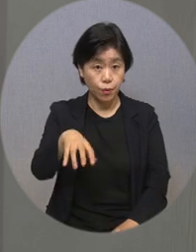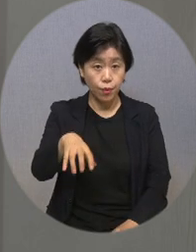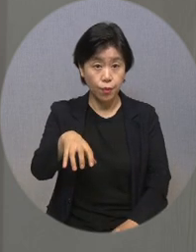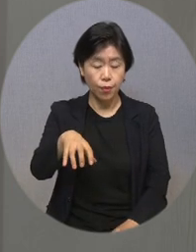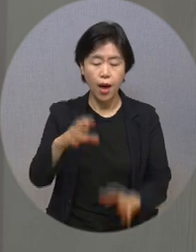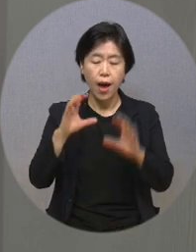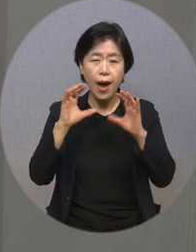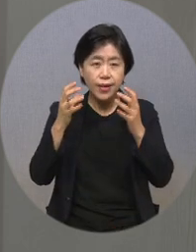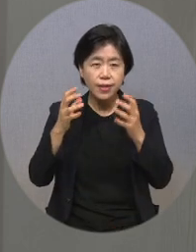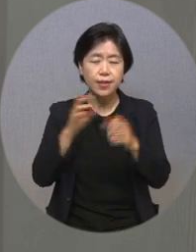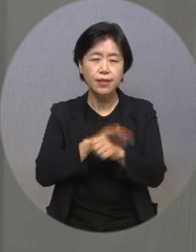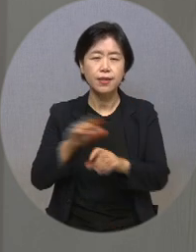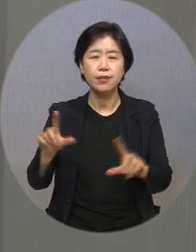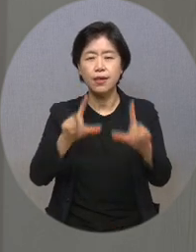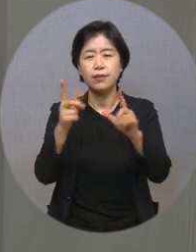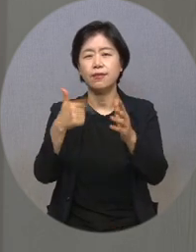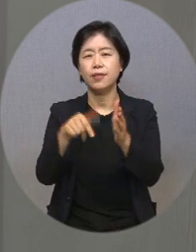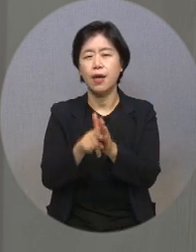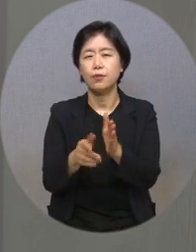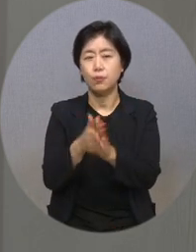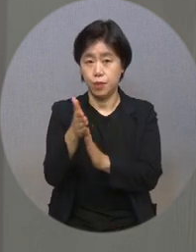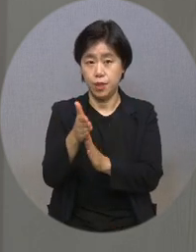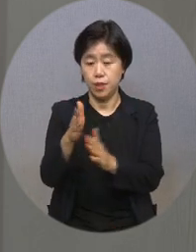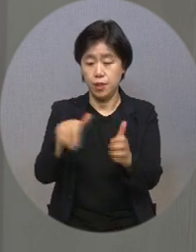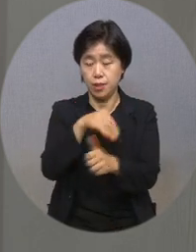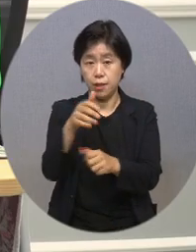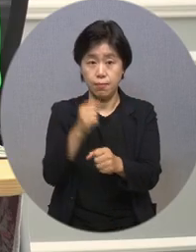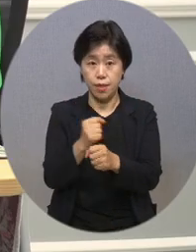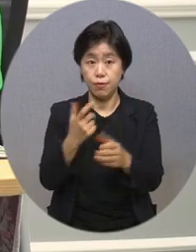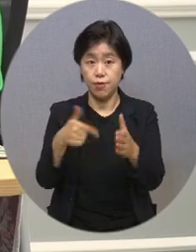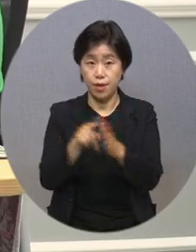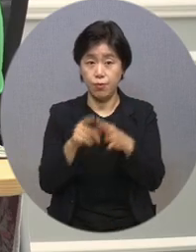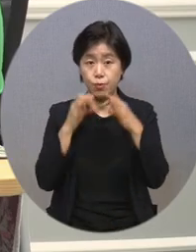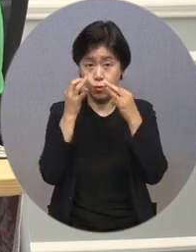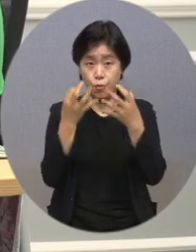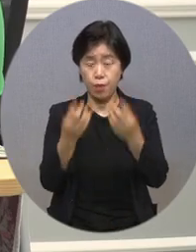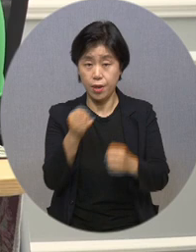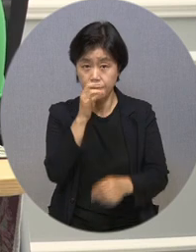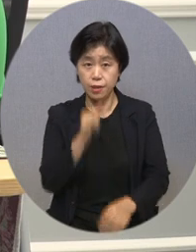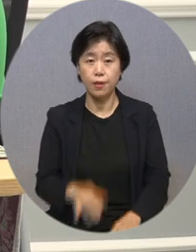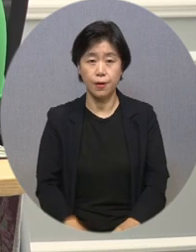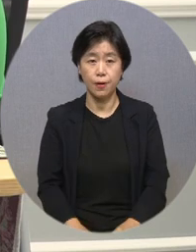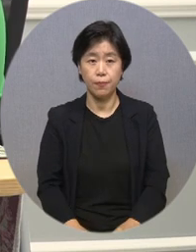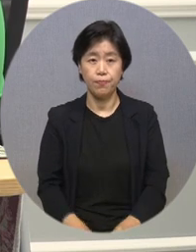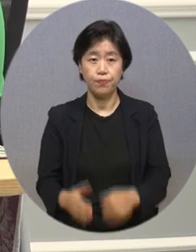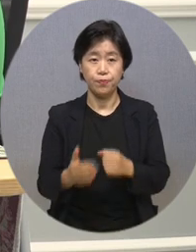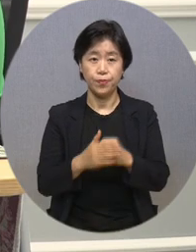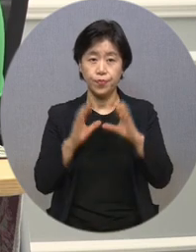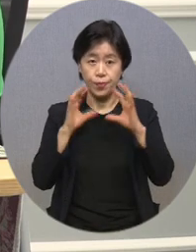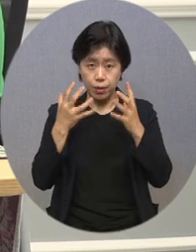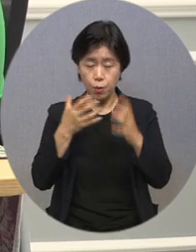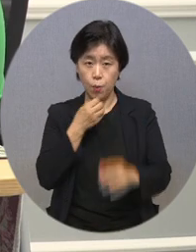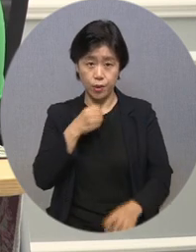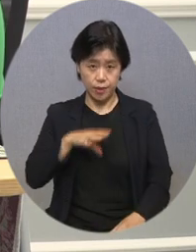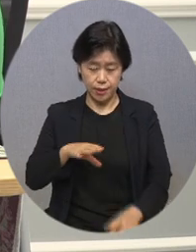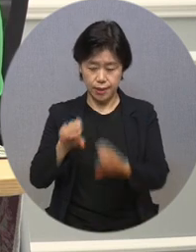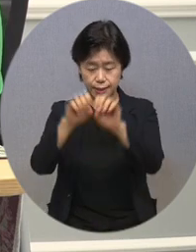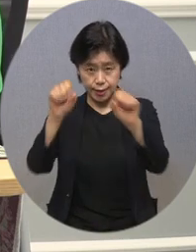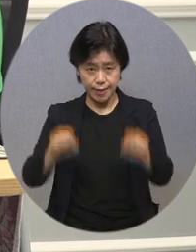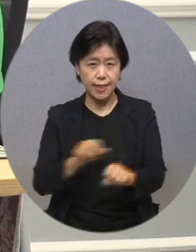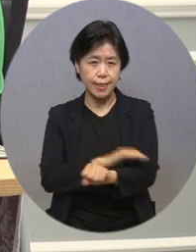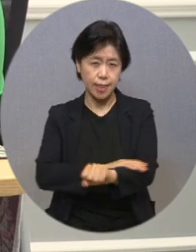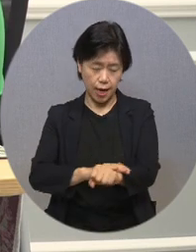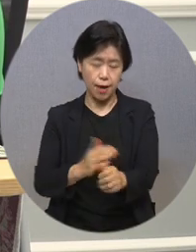도시를 만들기 위한 노력을 많이 해왔던 것 같습니다. 그래서 타 지역에 비해서 아동복지 시스템은 비교적 잘 돼